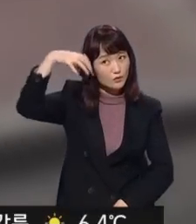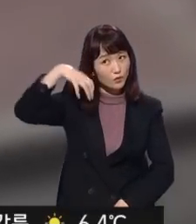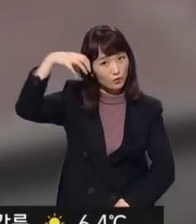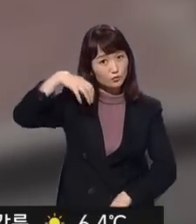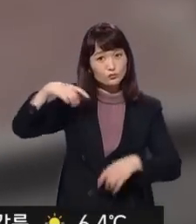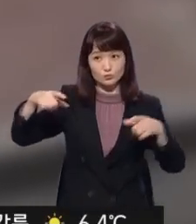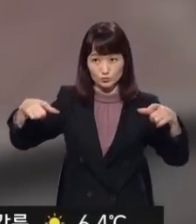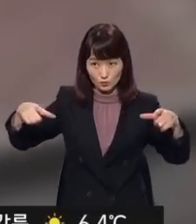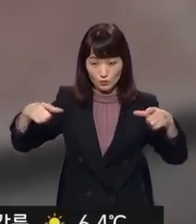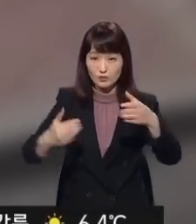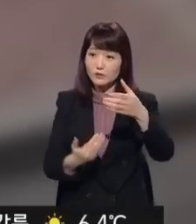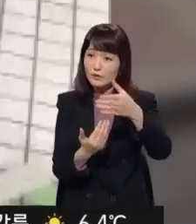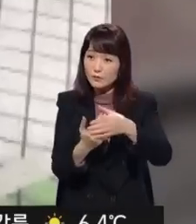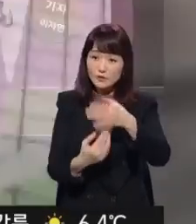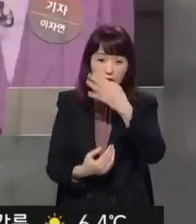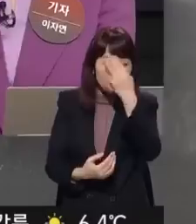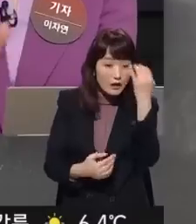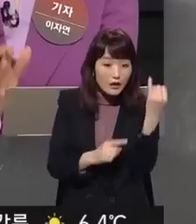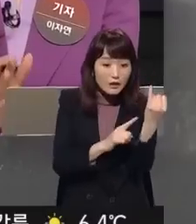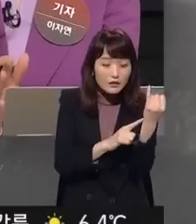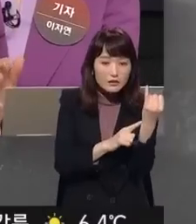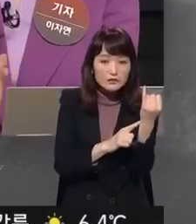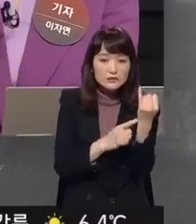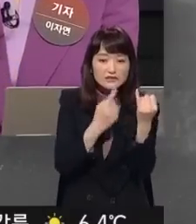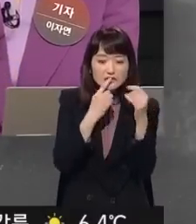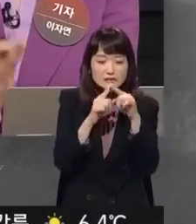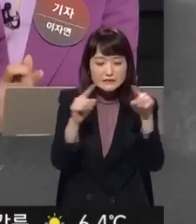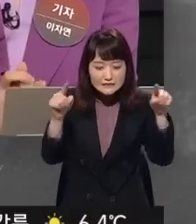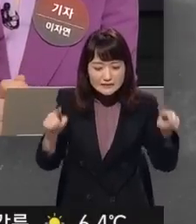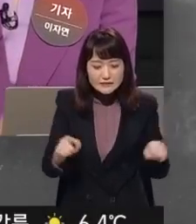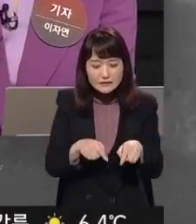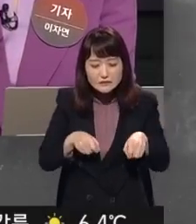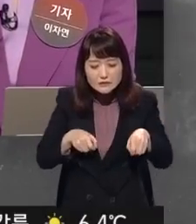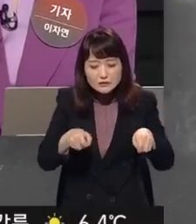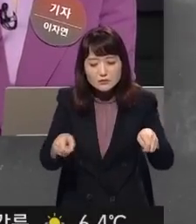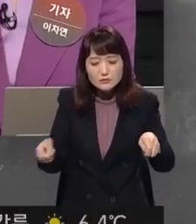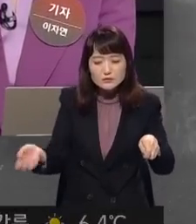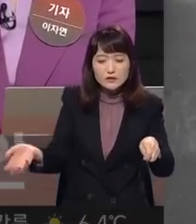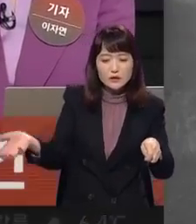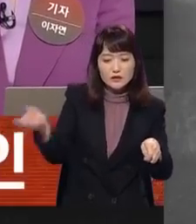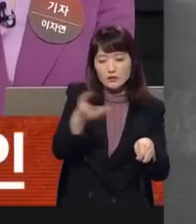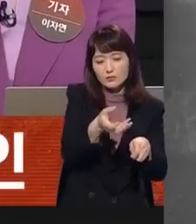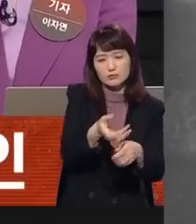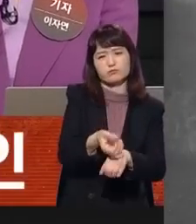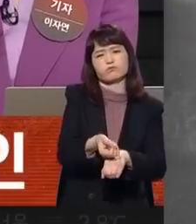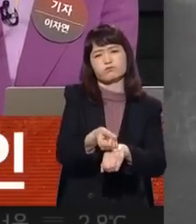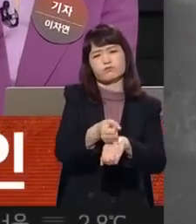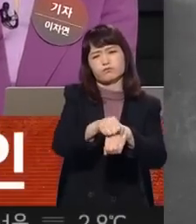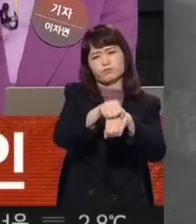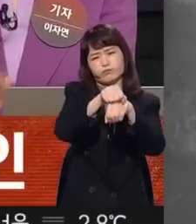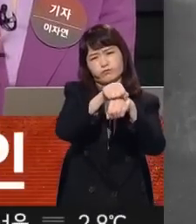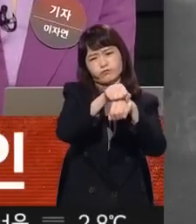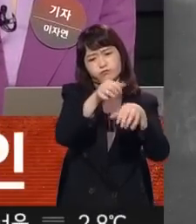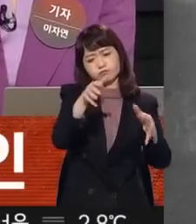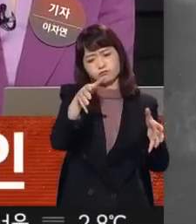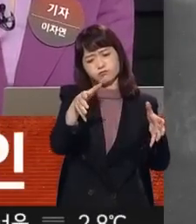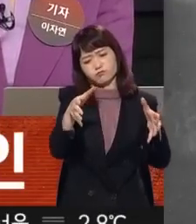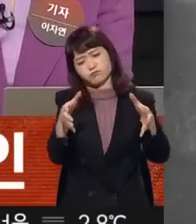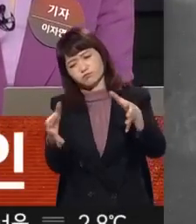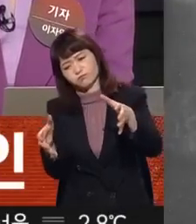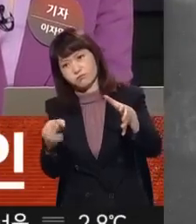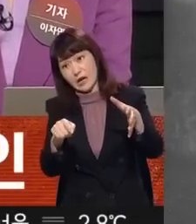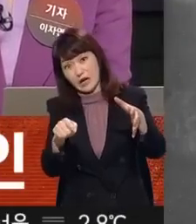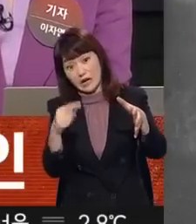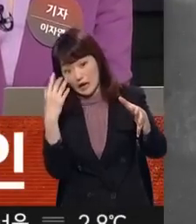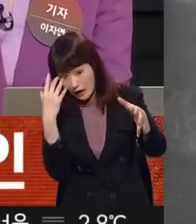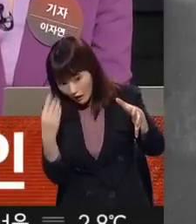일입니다 한 할머니가 저렇게 손수레 폐지를 올려놨는데 이게 기울어져서 힘들어하고 있던 상황이었습니다 그런데 그 폐지가 무너지려고 할